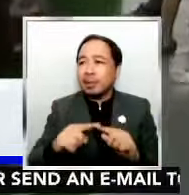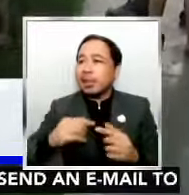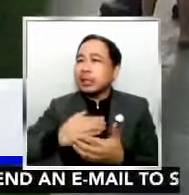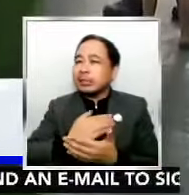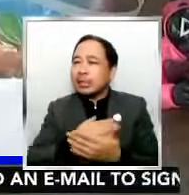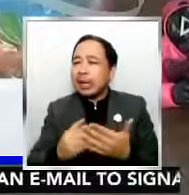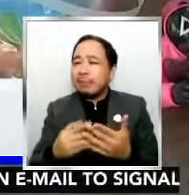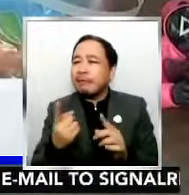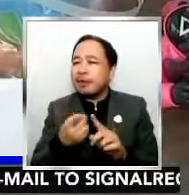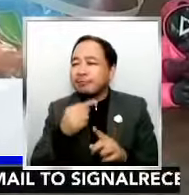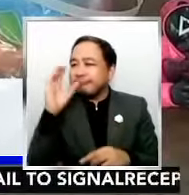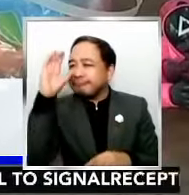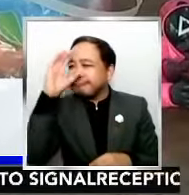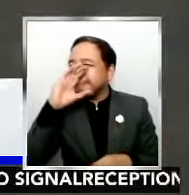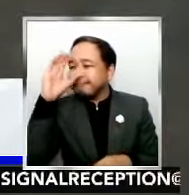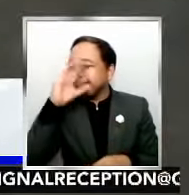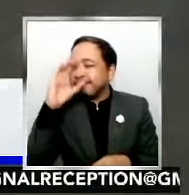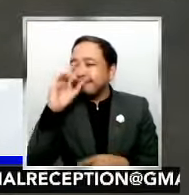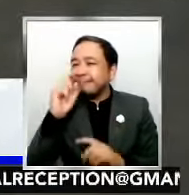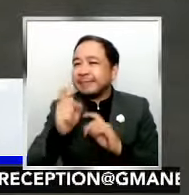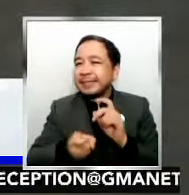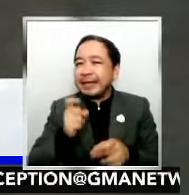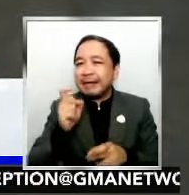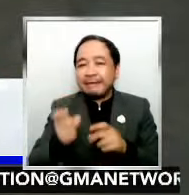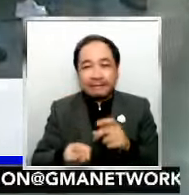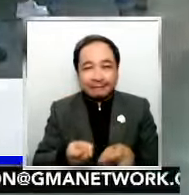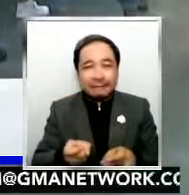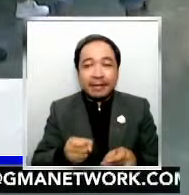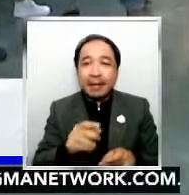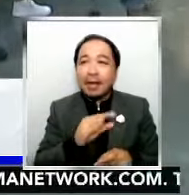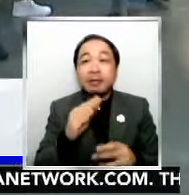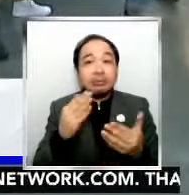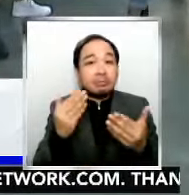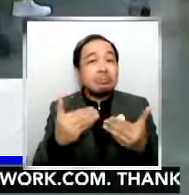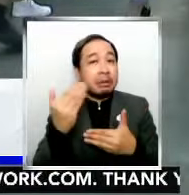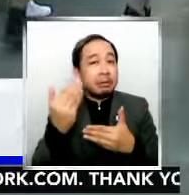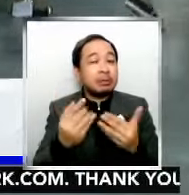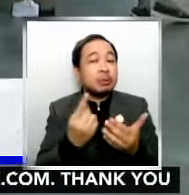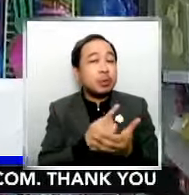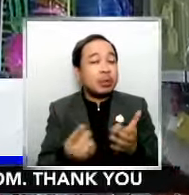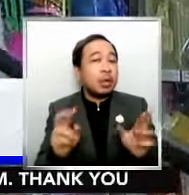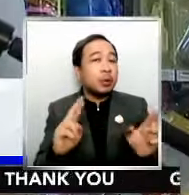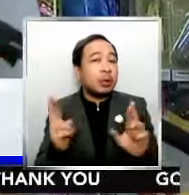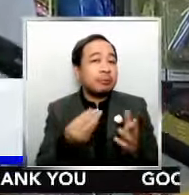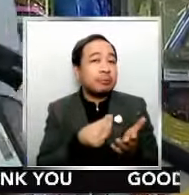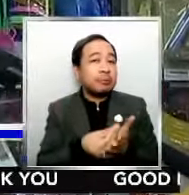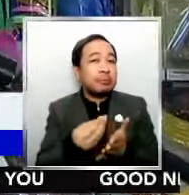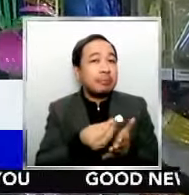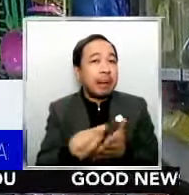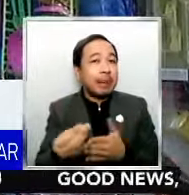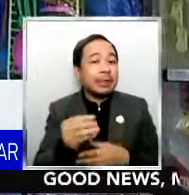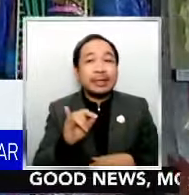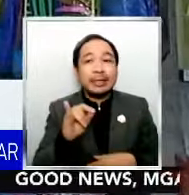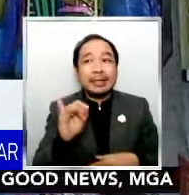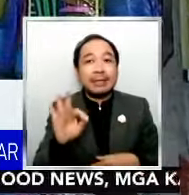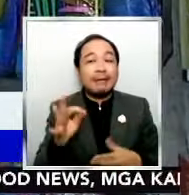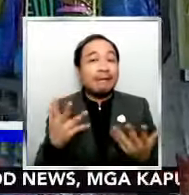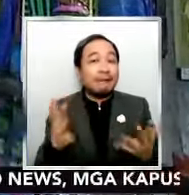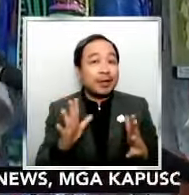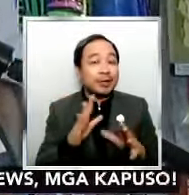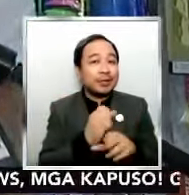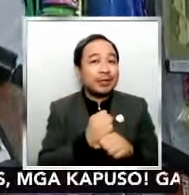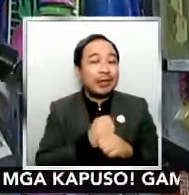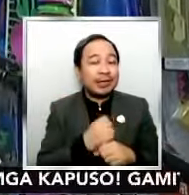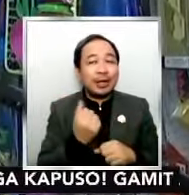muna ng pangregalo sa mga inaanak at next week na lang daw mamimili kapag... Pag makuha yung 13 months.